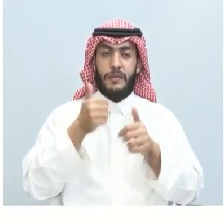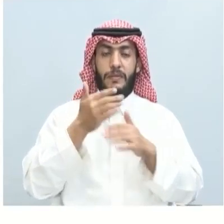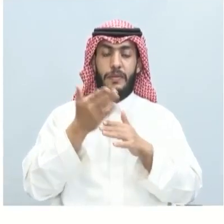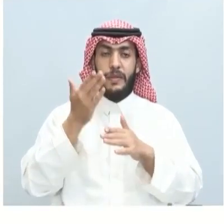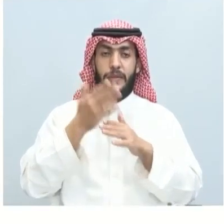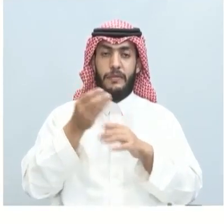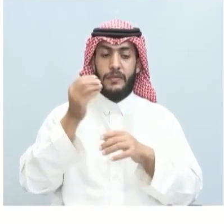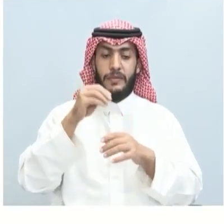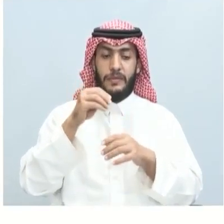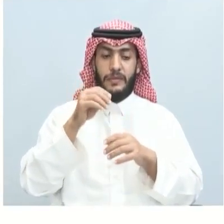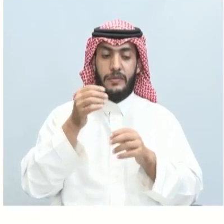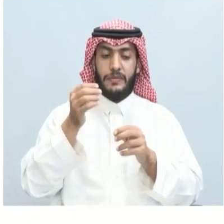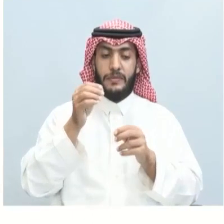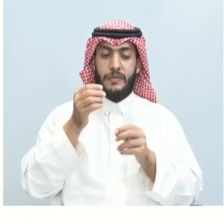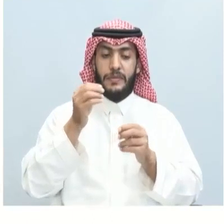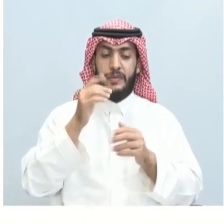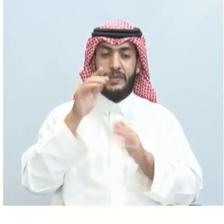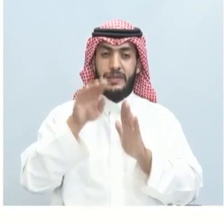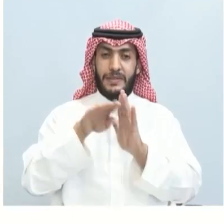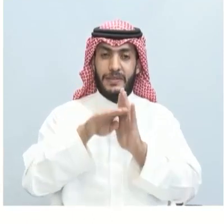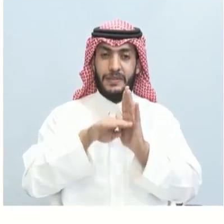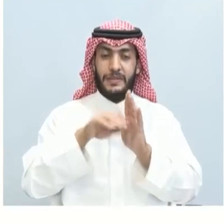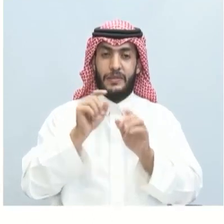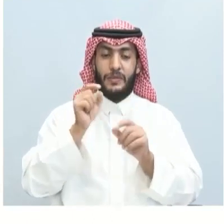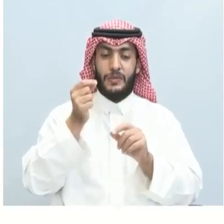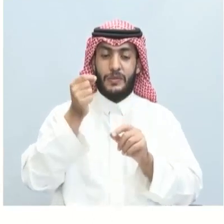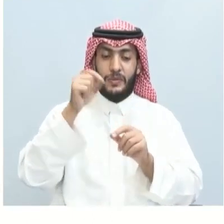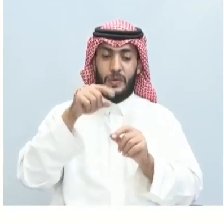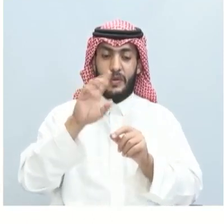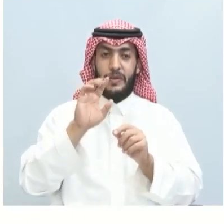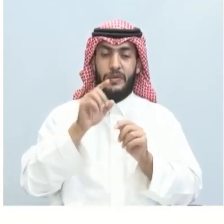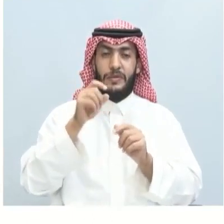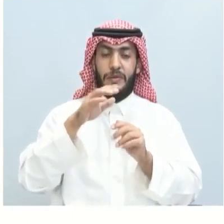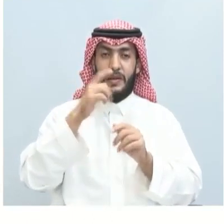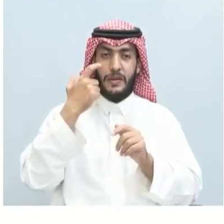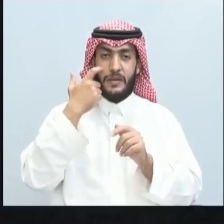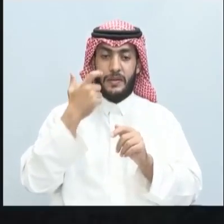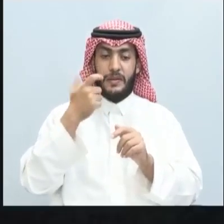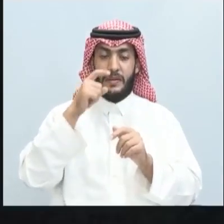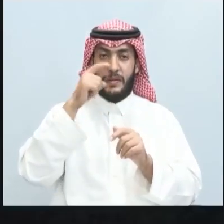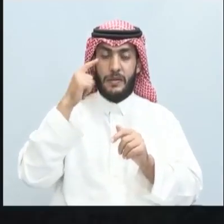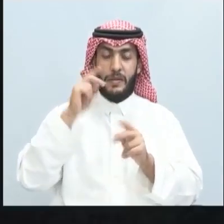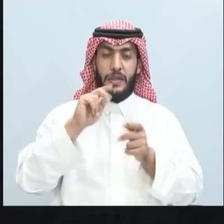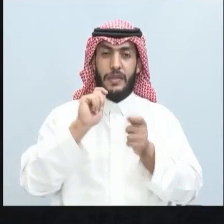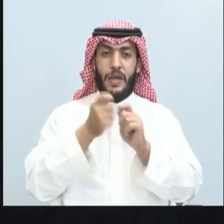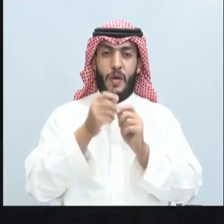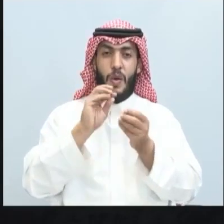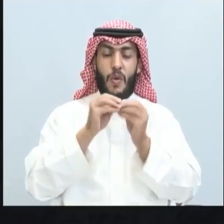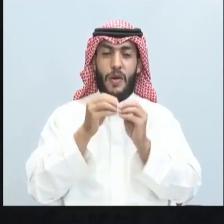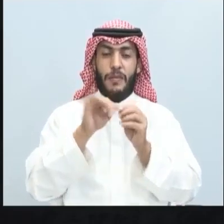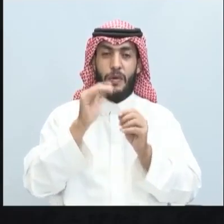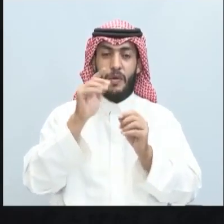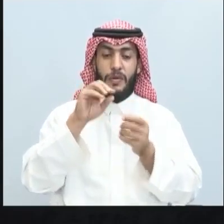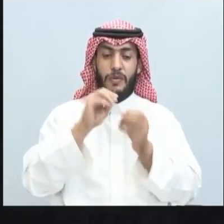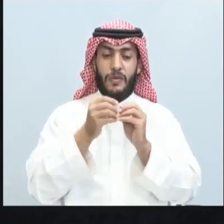واضف الاتش س المركز تدريجيا نقطه واحده كل مره بحذر الى ان يتحول لون المحلول الى